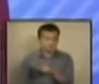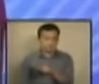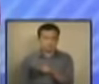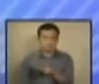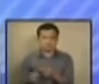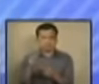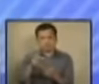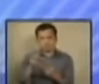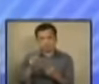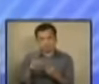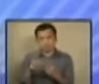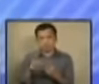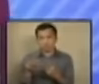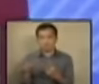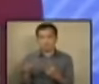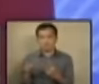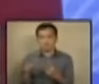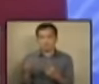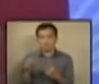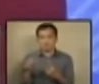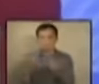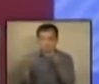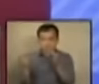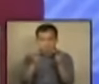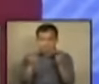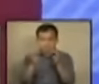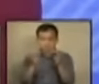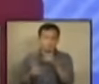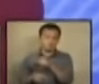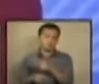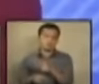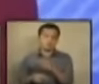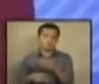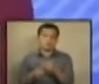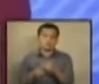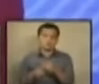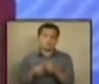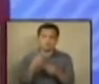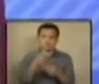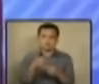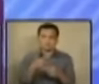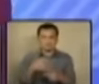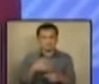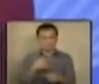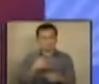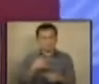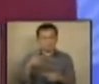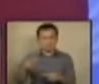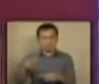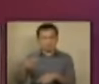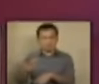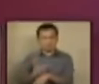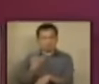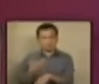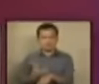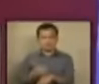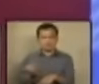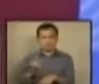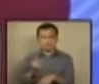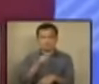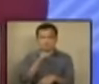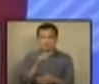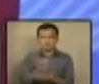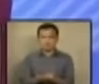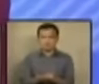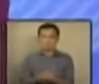pambababae niya, tsaka po yung pagsasyabo niya. Tsaka po yung turing niya sa akin, parang hindi na rin naman po asawa. Dahil minsan po pag kumakain